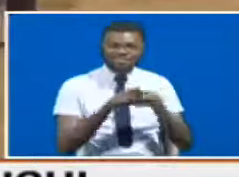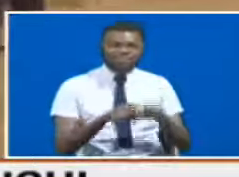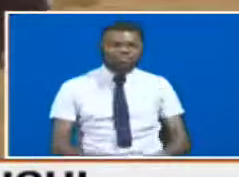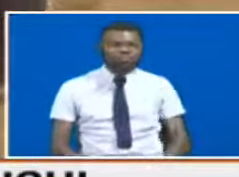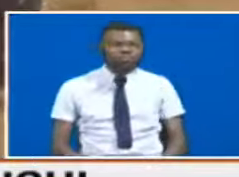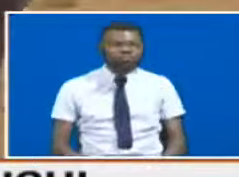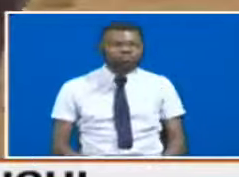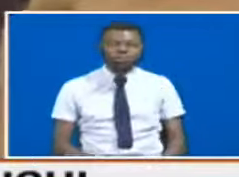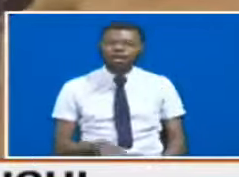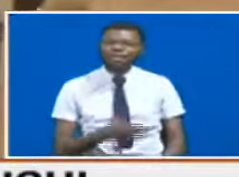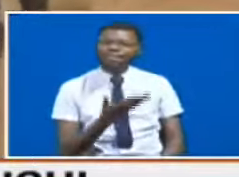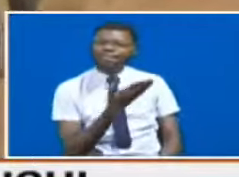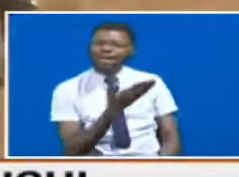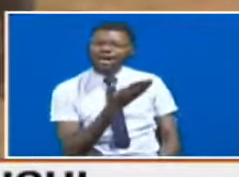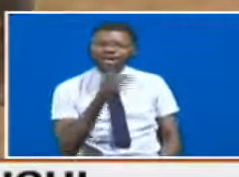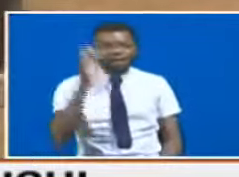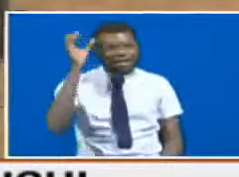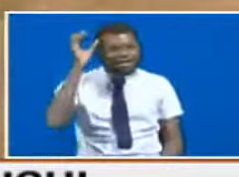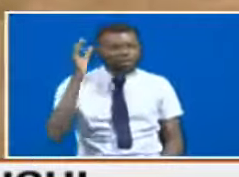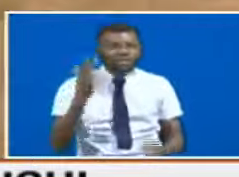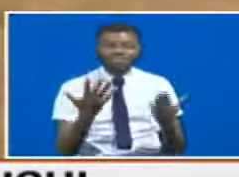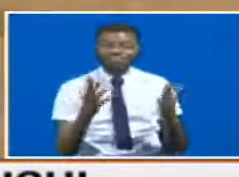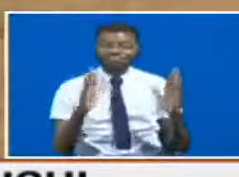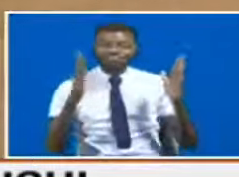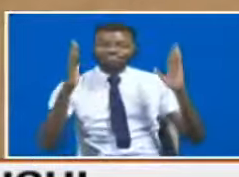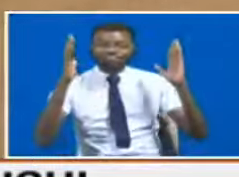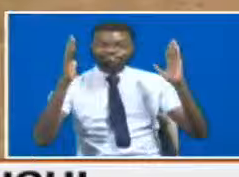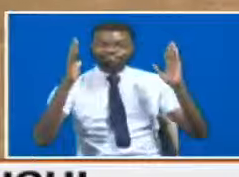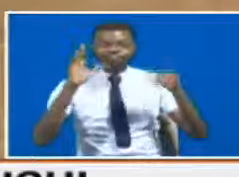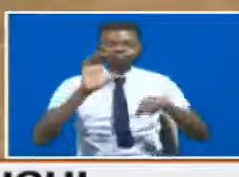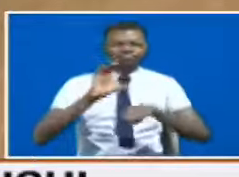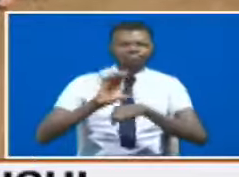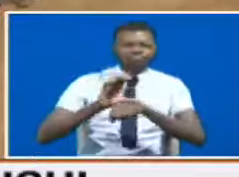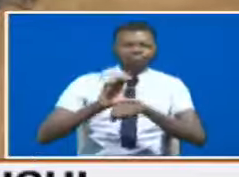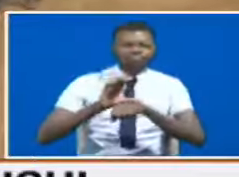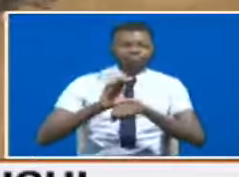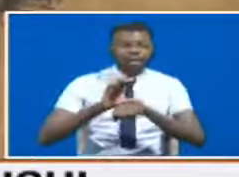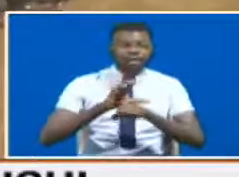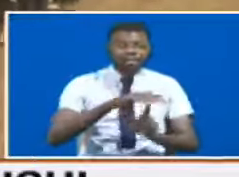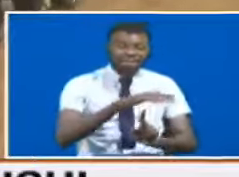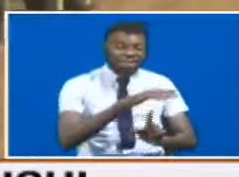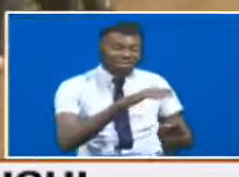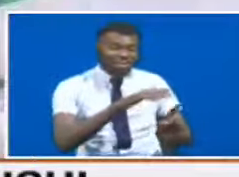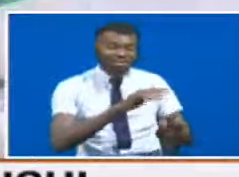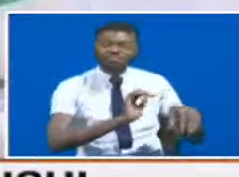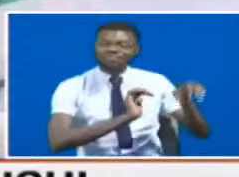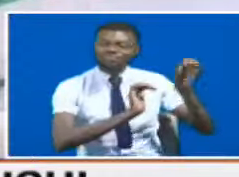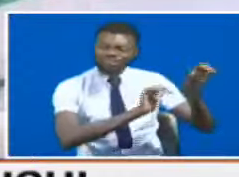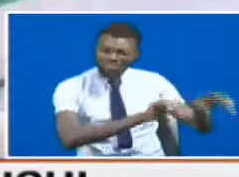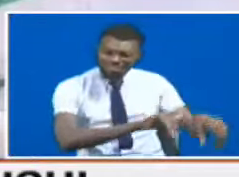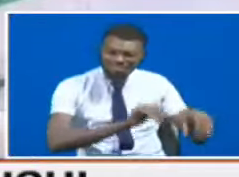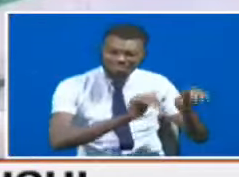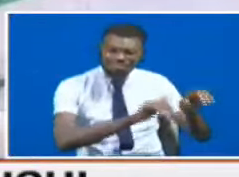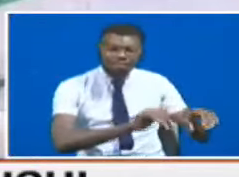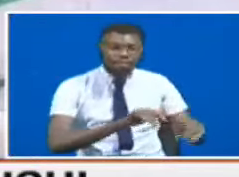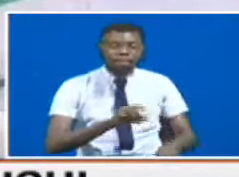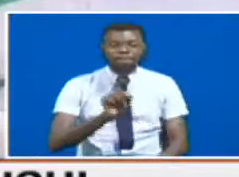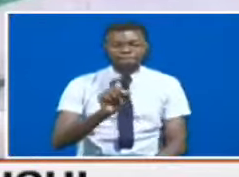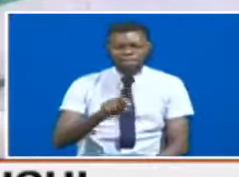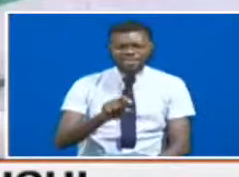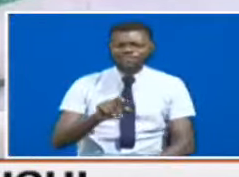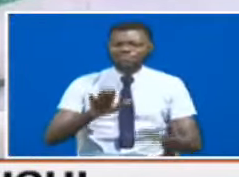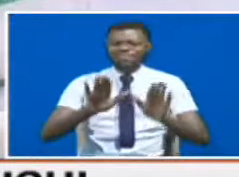mjini Eldoret kwenye tamasha ya makanisa, Wizara ya Kilimo imetakiwa kuwa makini kwenye mchakato